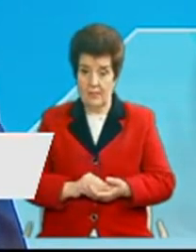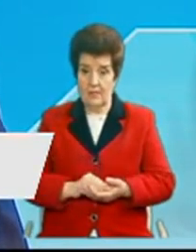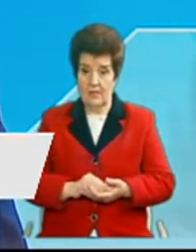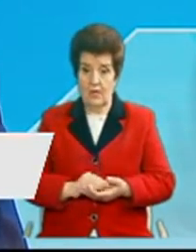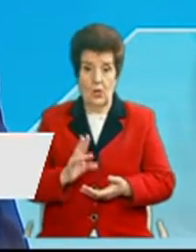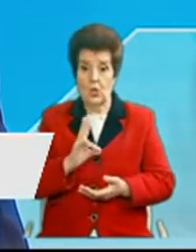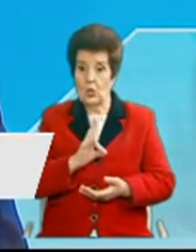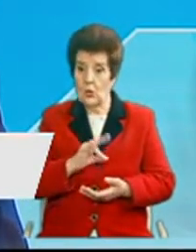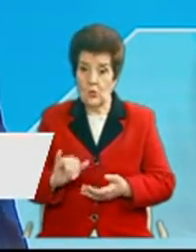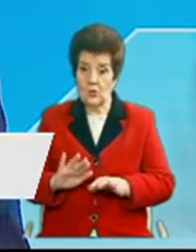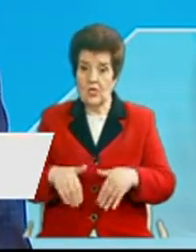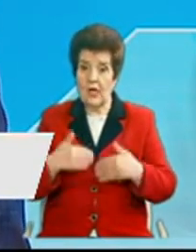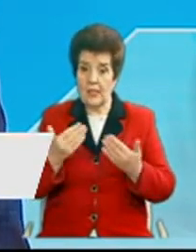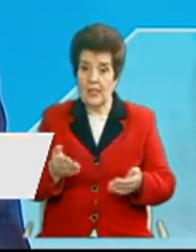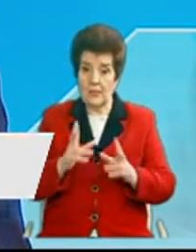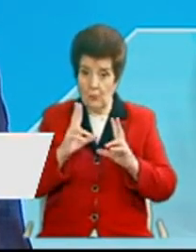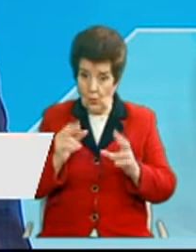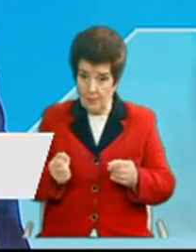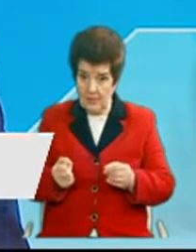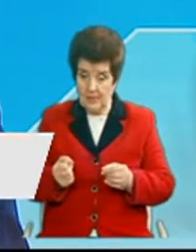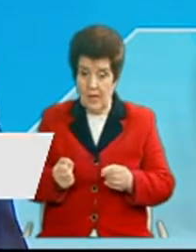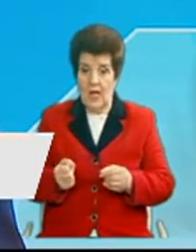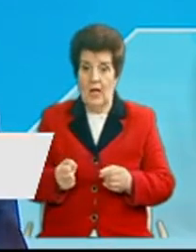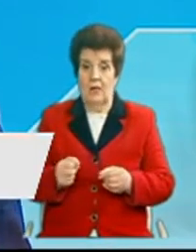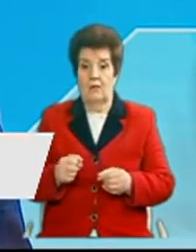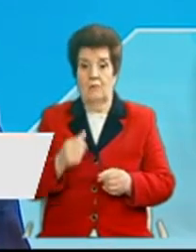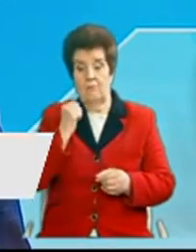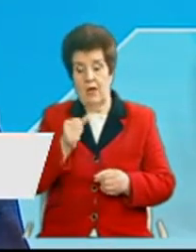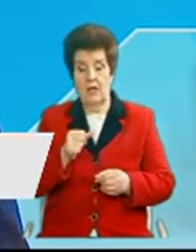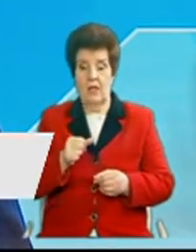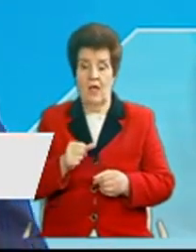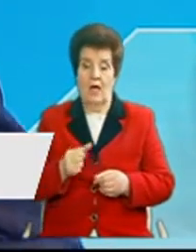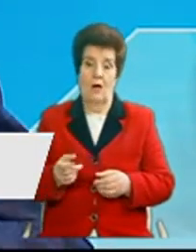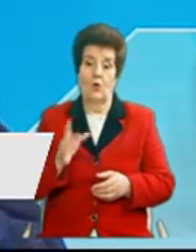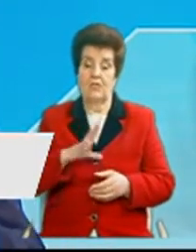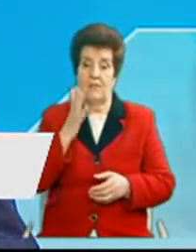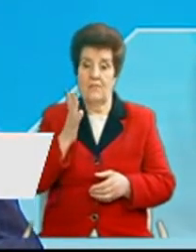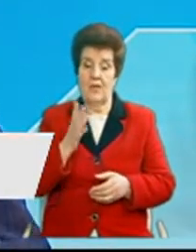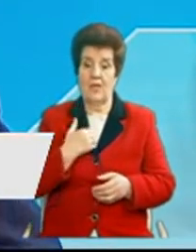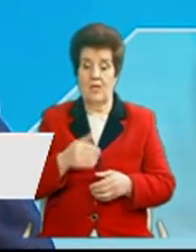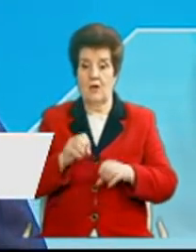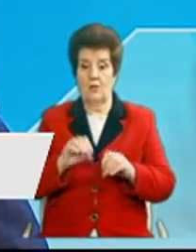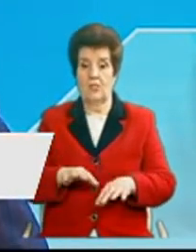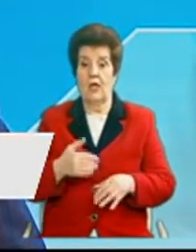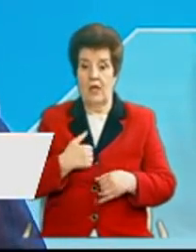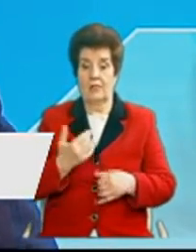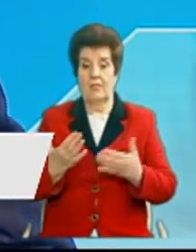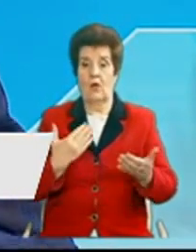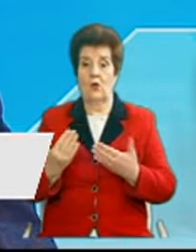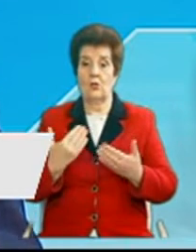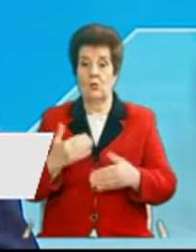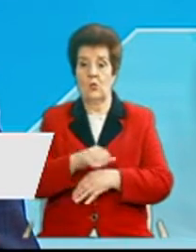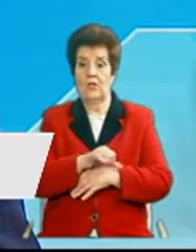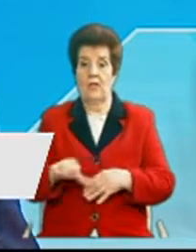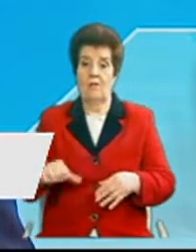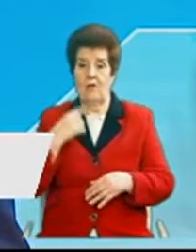nu sunt candidatul care promit că dacă mă aleg mâine eu rezolv problemele diaspora. O altă atitudine față de diaspora și eu